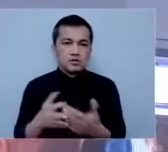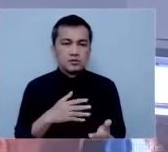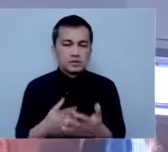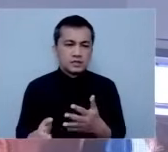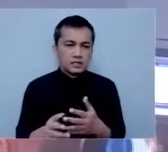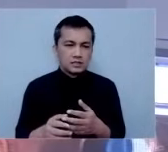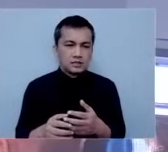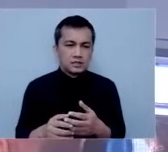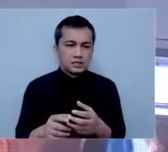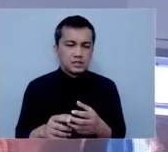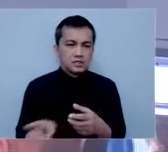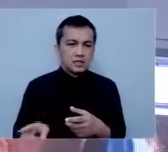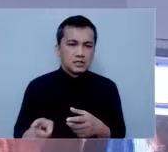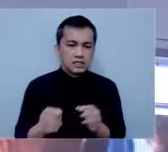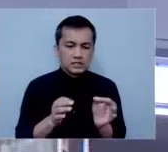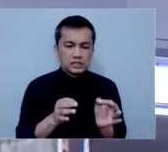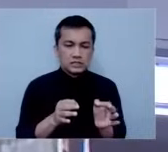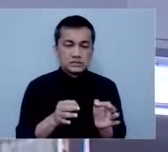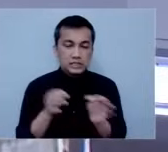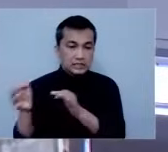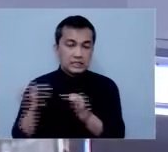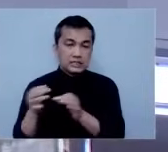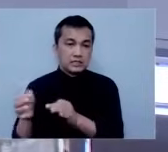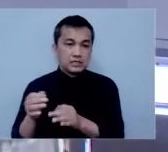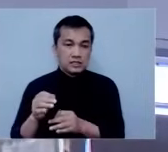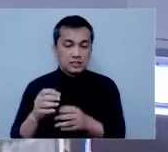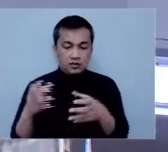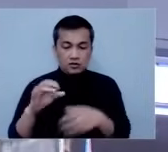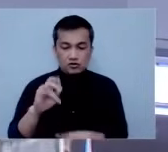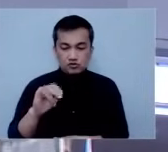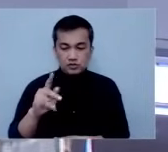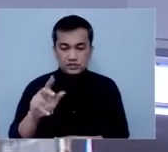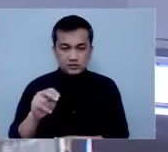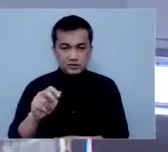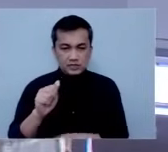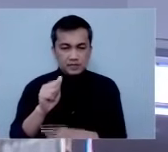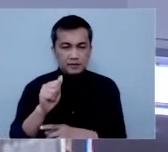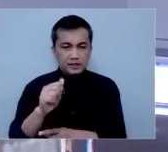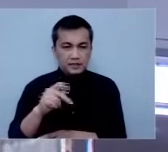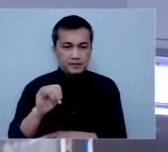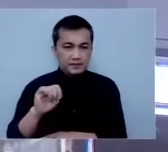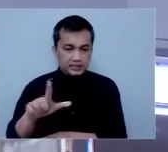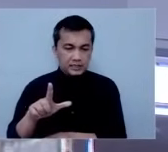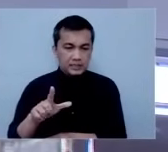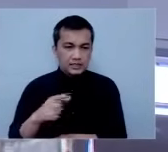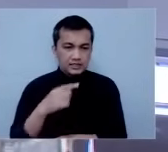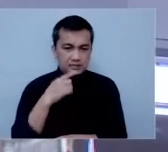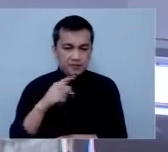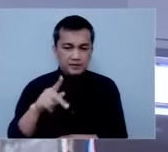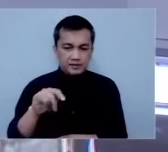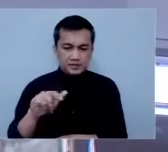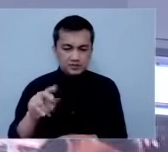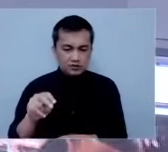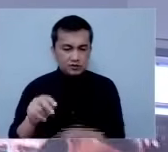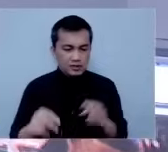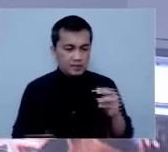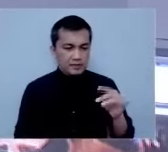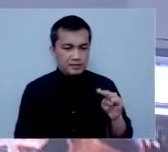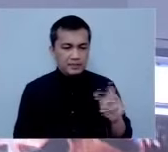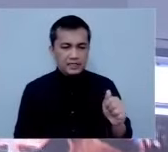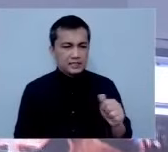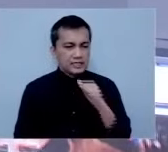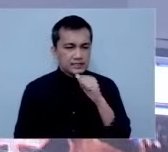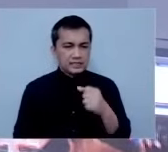ang consolidation deadline sa Abril. Nanindigan din ang piston at manibela na hindi pa rin sila bubuo ng